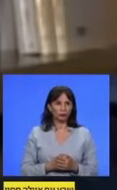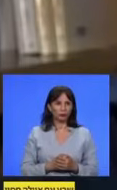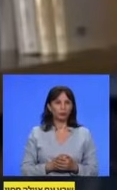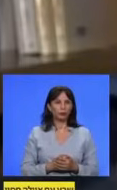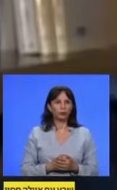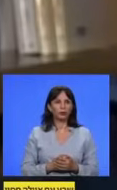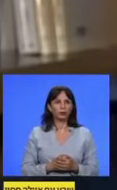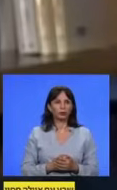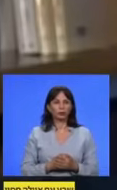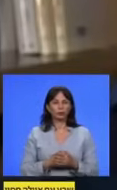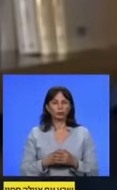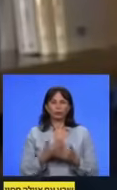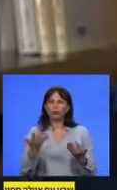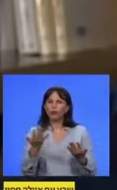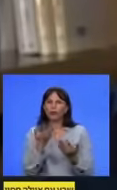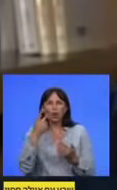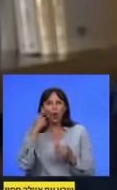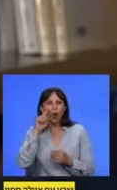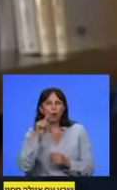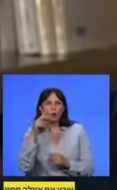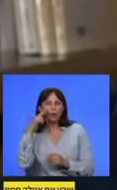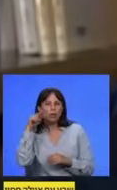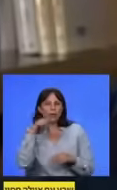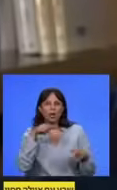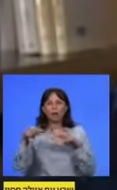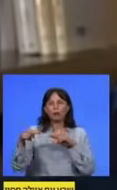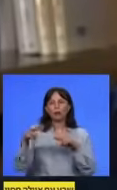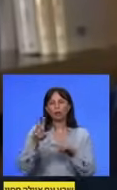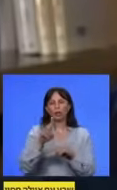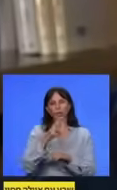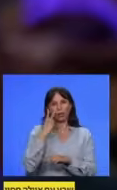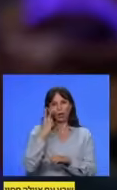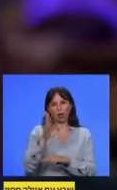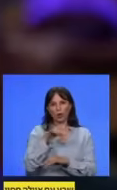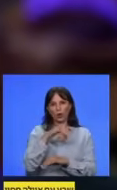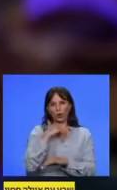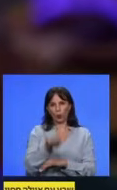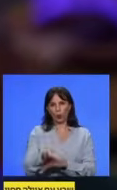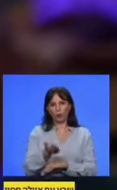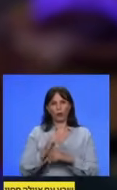מכל כיוון שלא מסתכלים על זה, זה מריח לא טוב. זה מריח רע.